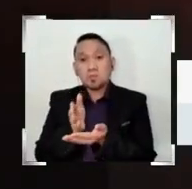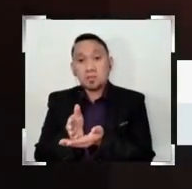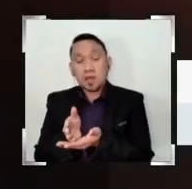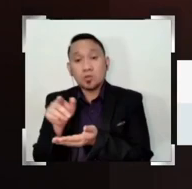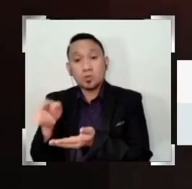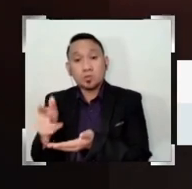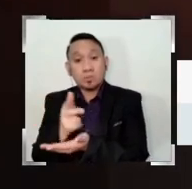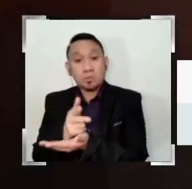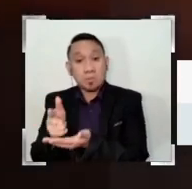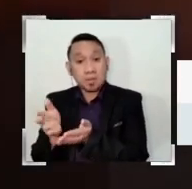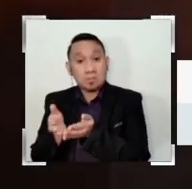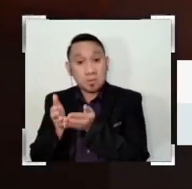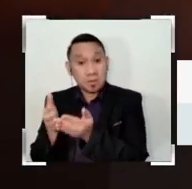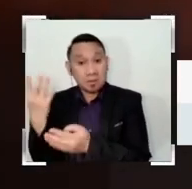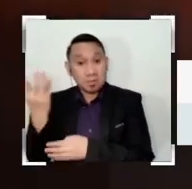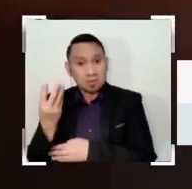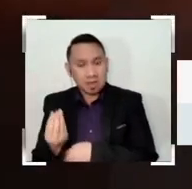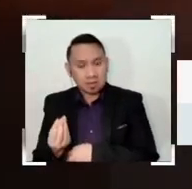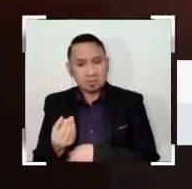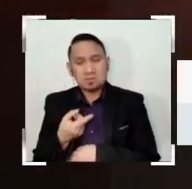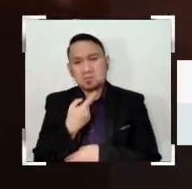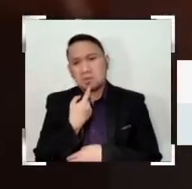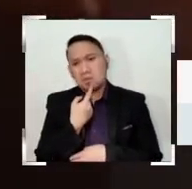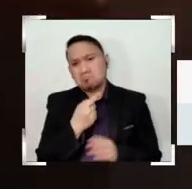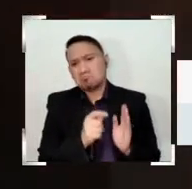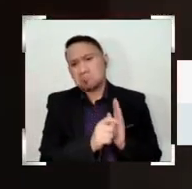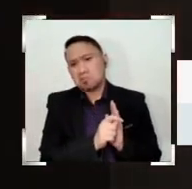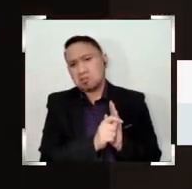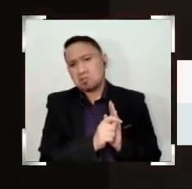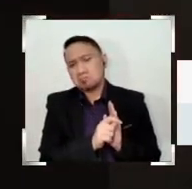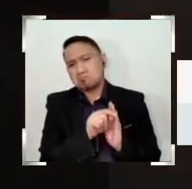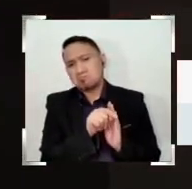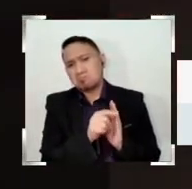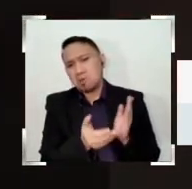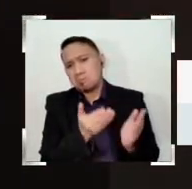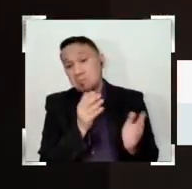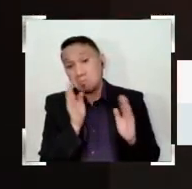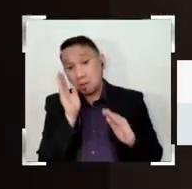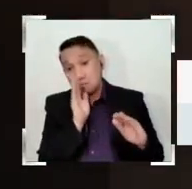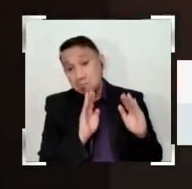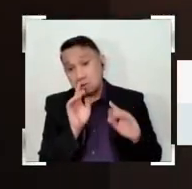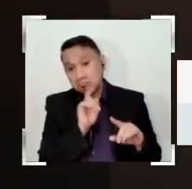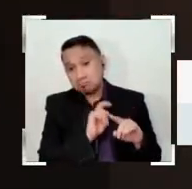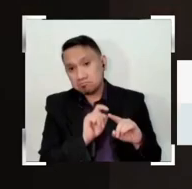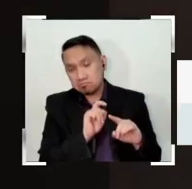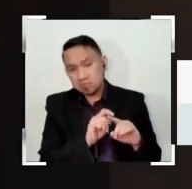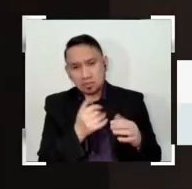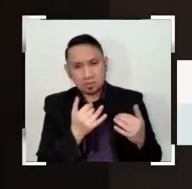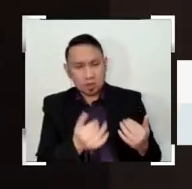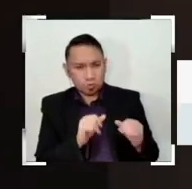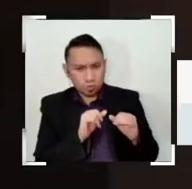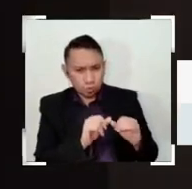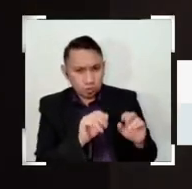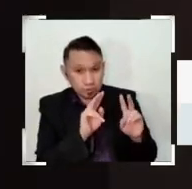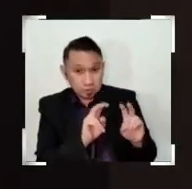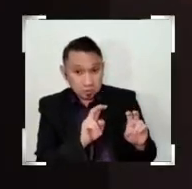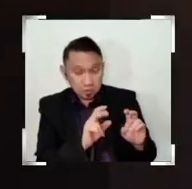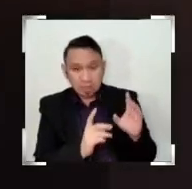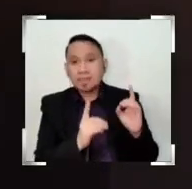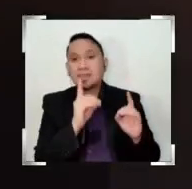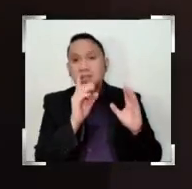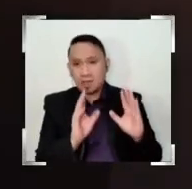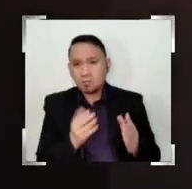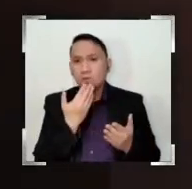sa mga otoridad, posibleng electrical problem ang sanhi ng sunog. Nagpapatuloy ang investigasyon at ligtas naman ang driver at